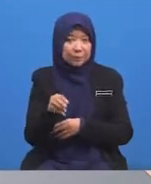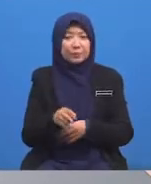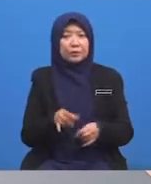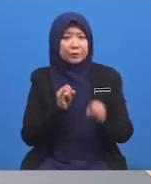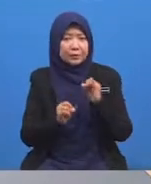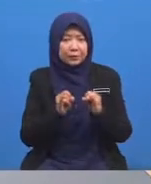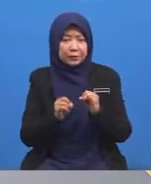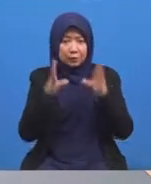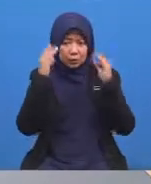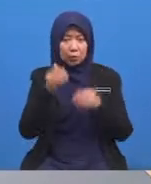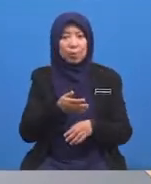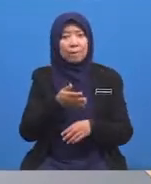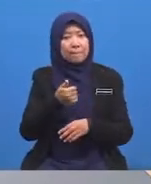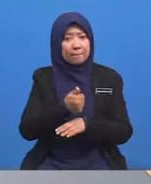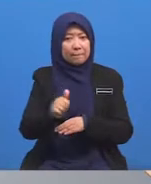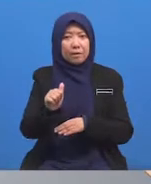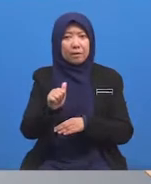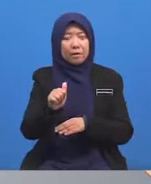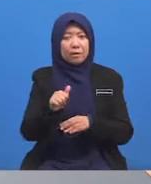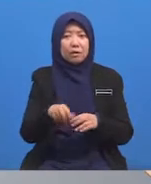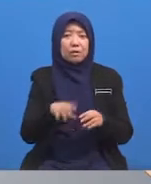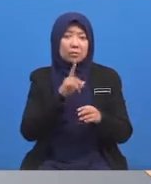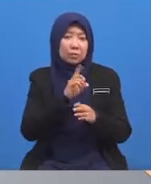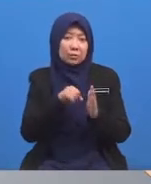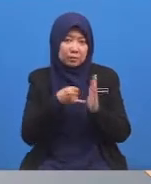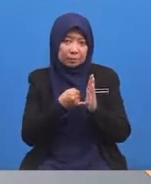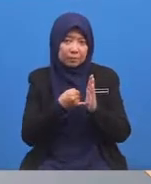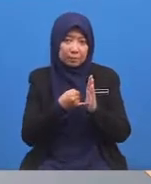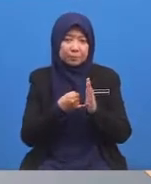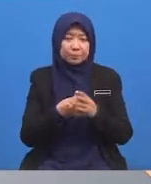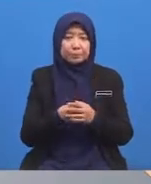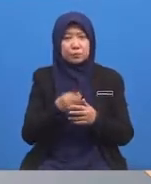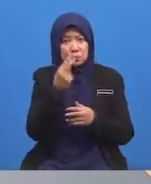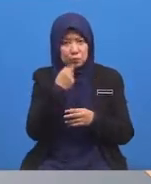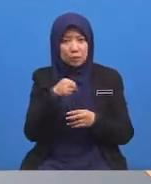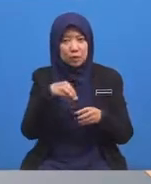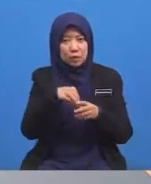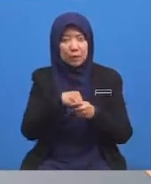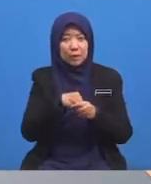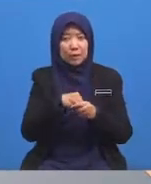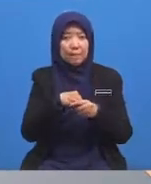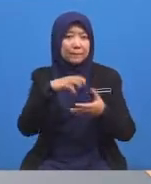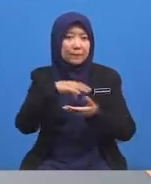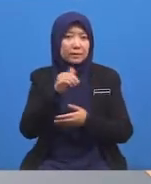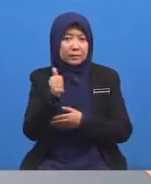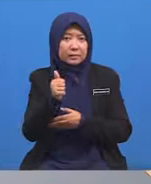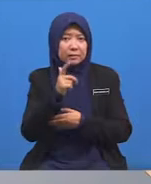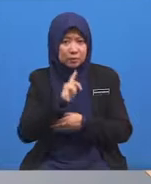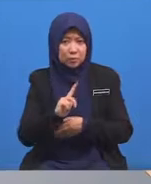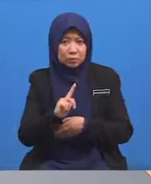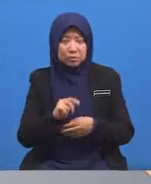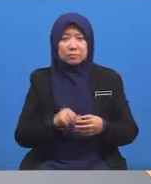Murid-murid, jika cikgu biarkan bekas A ini selama beberapa jam, adakah gula di dalam bekas A